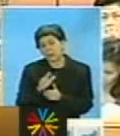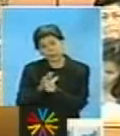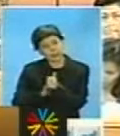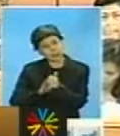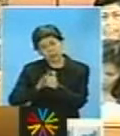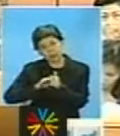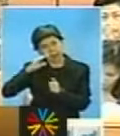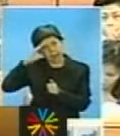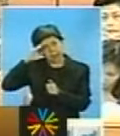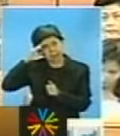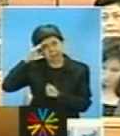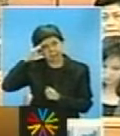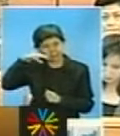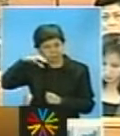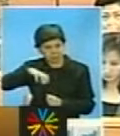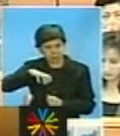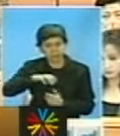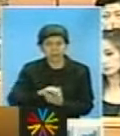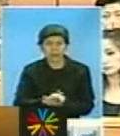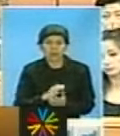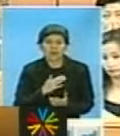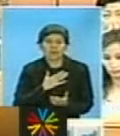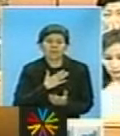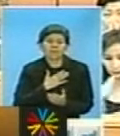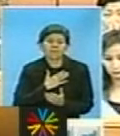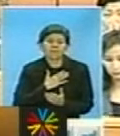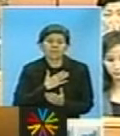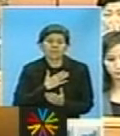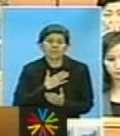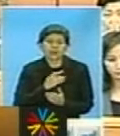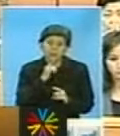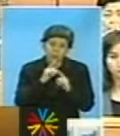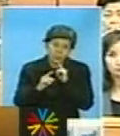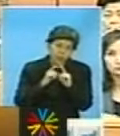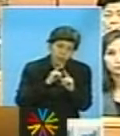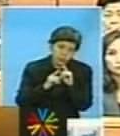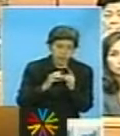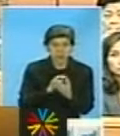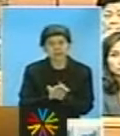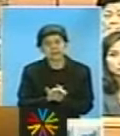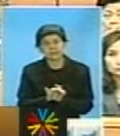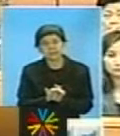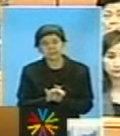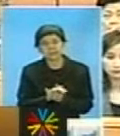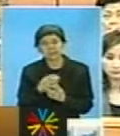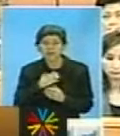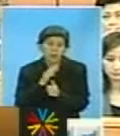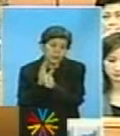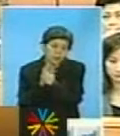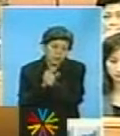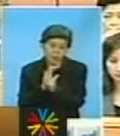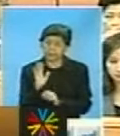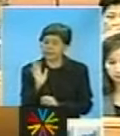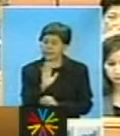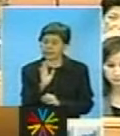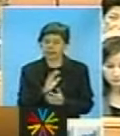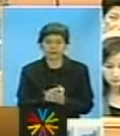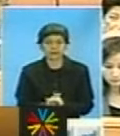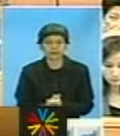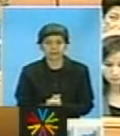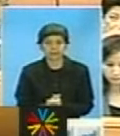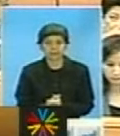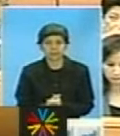สงสารที่สุดผมไม่ได้ไปพูดจาเพื่อเอาใจ